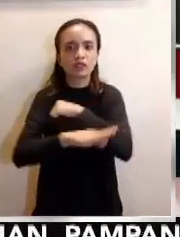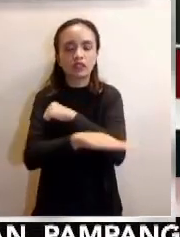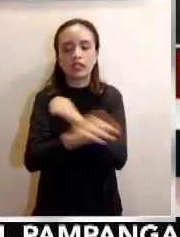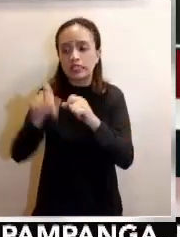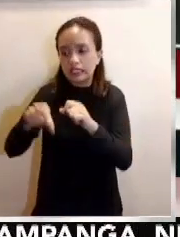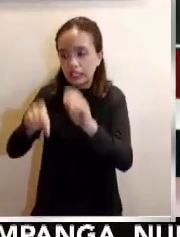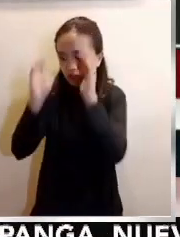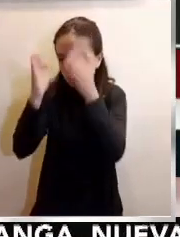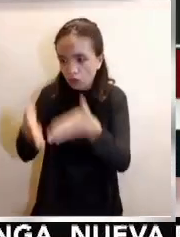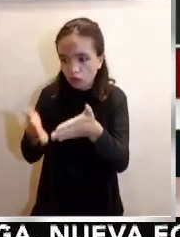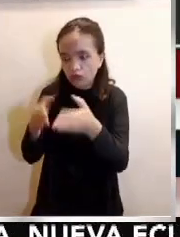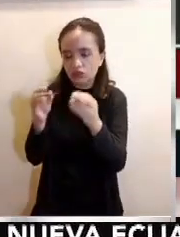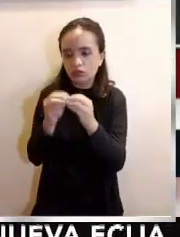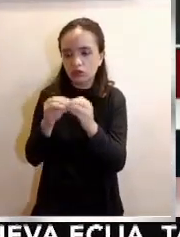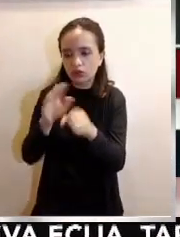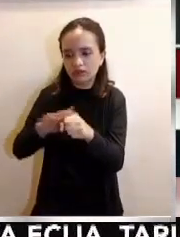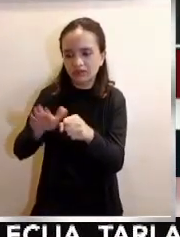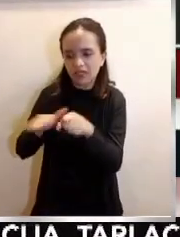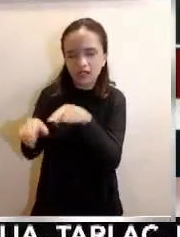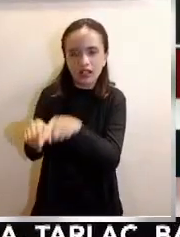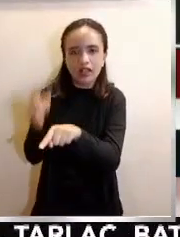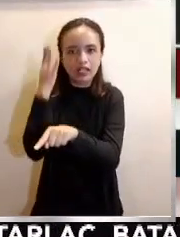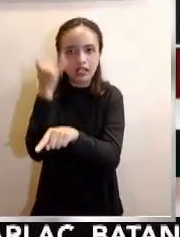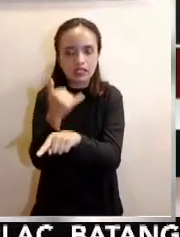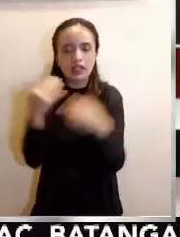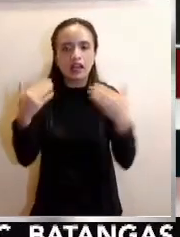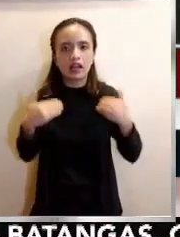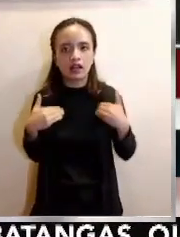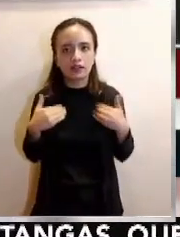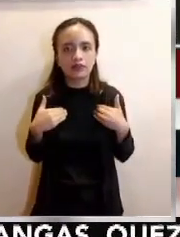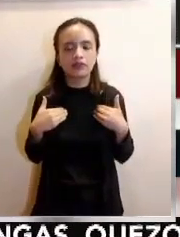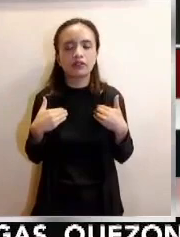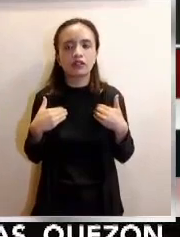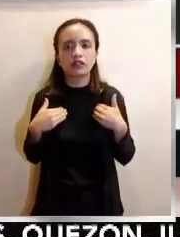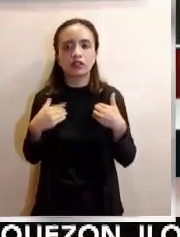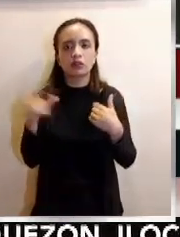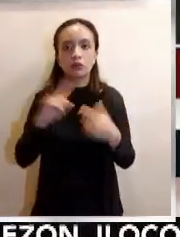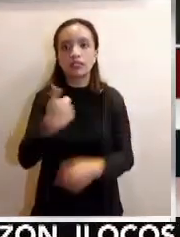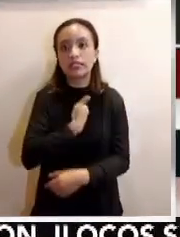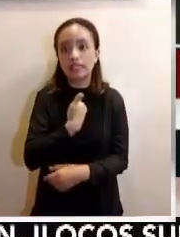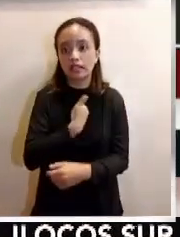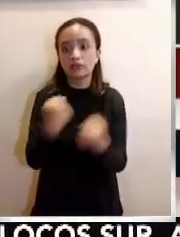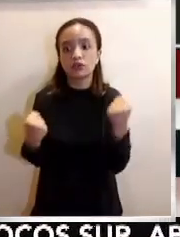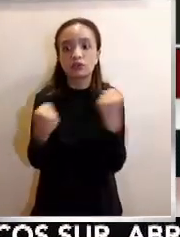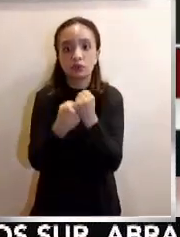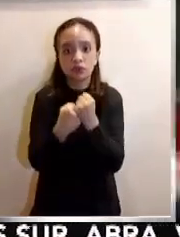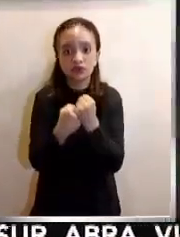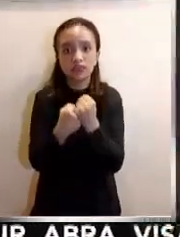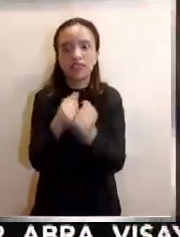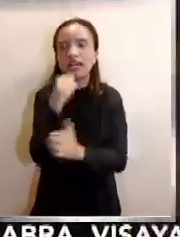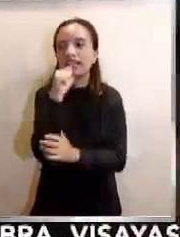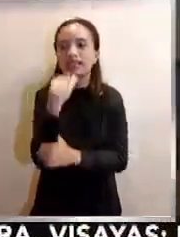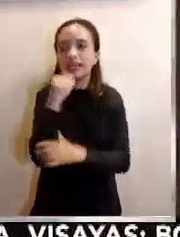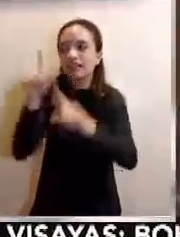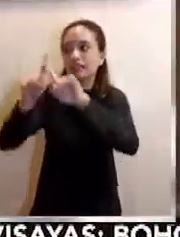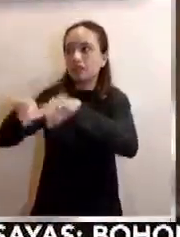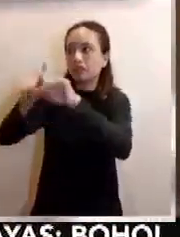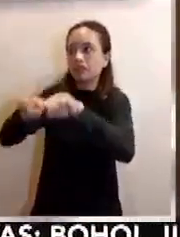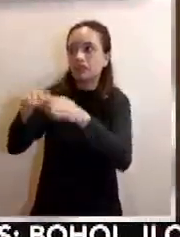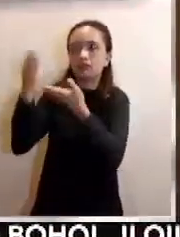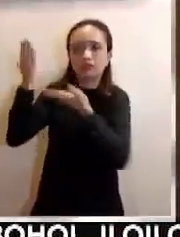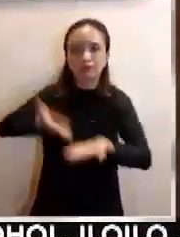ito. Nang sa gayon ay magkaroon po tayo ng self-sufficiency at hindi po tayo aasa sa pag-angkat.